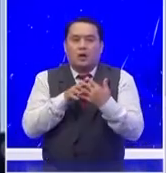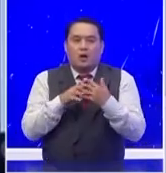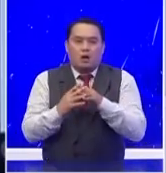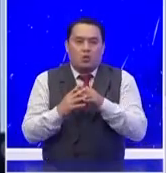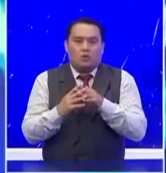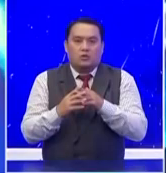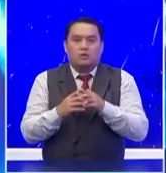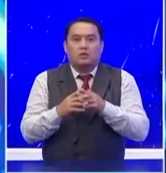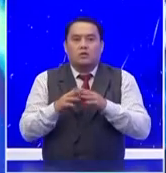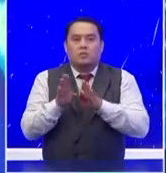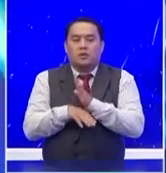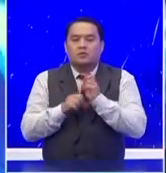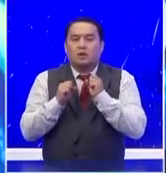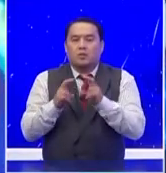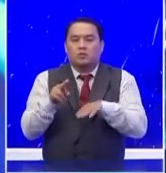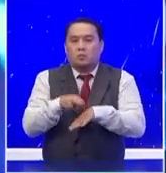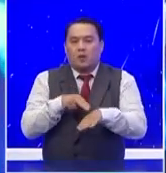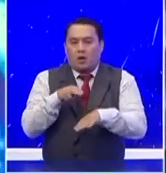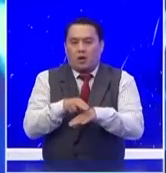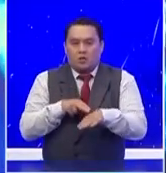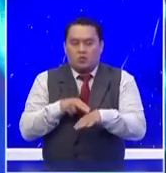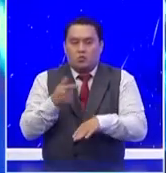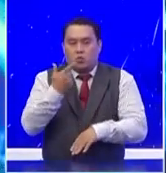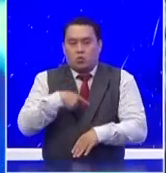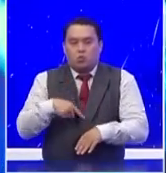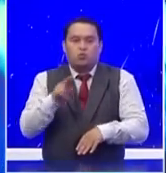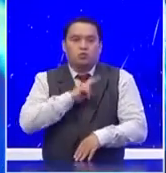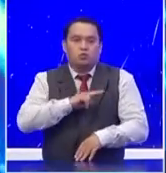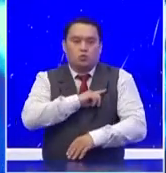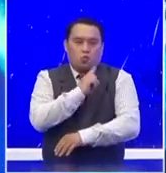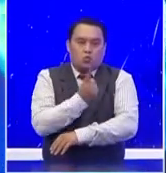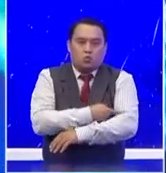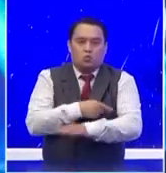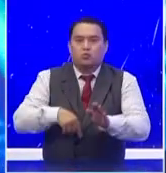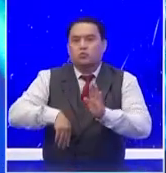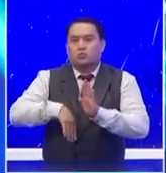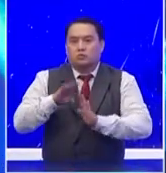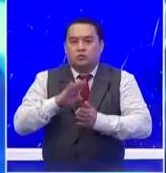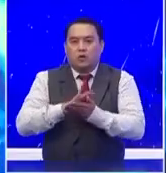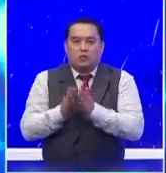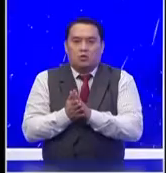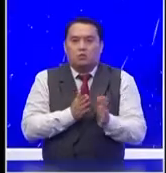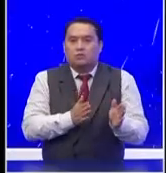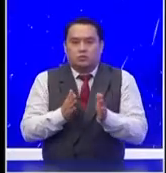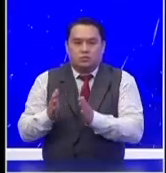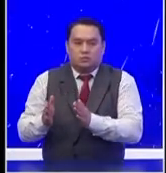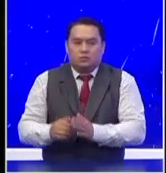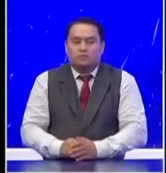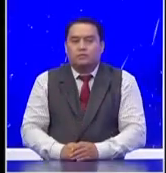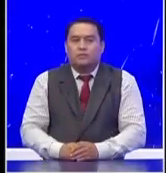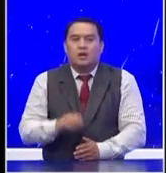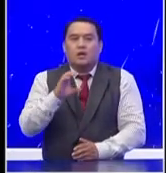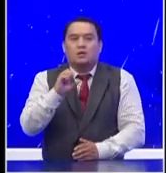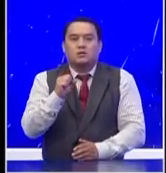Ауылдағы тәртіпсіз қамтамасыз ету үшін полиция қызметкерлері өз жұмысын күшейтті. Қазір жағдай тұрақты. Өткен түні